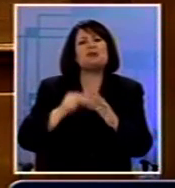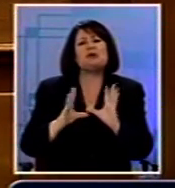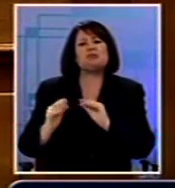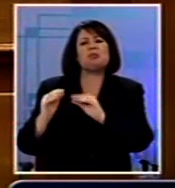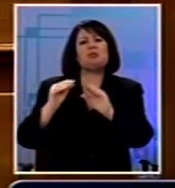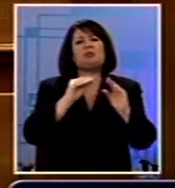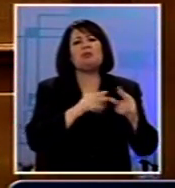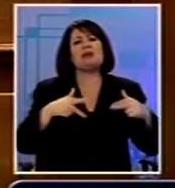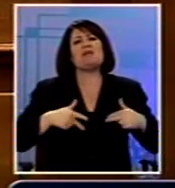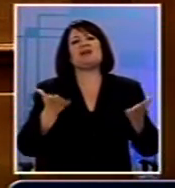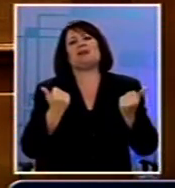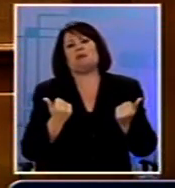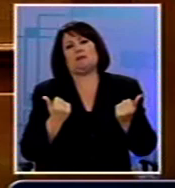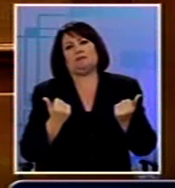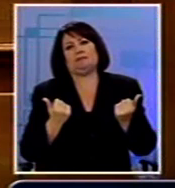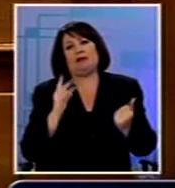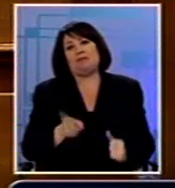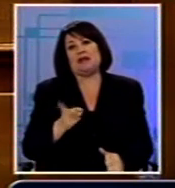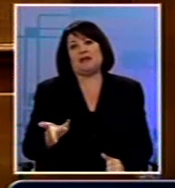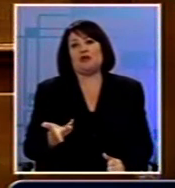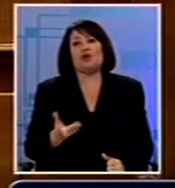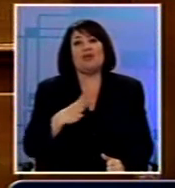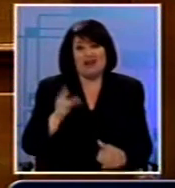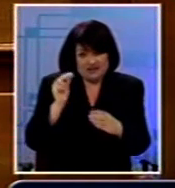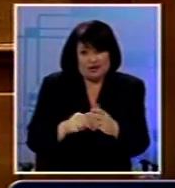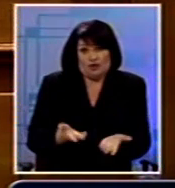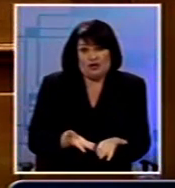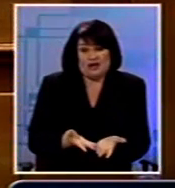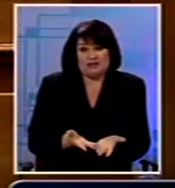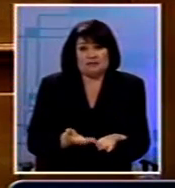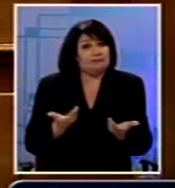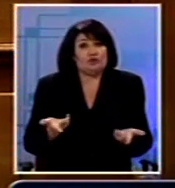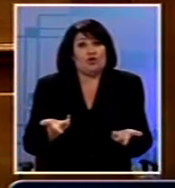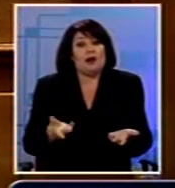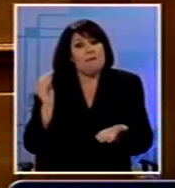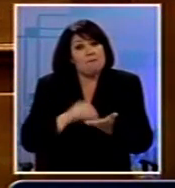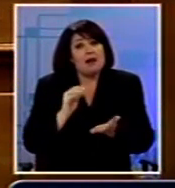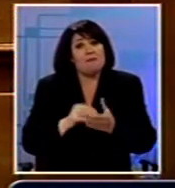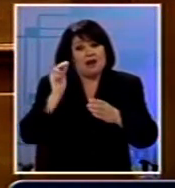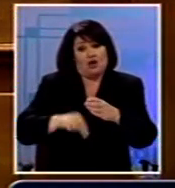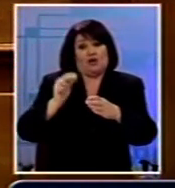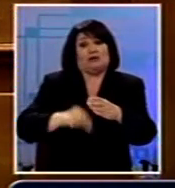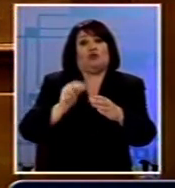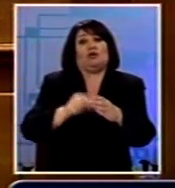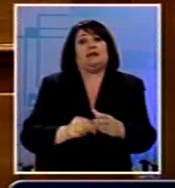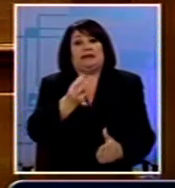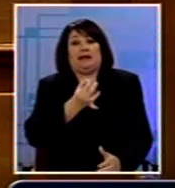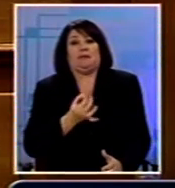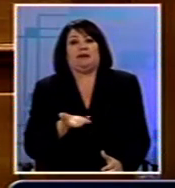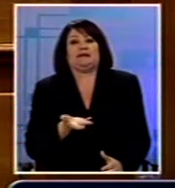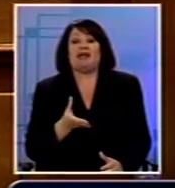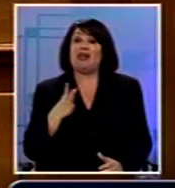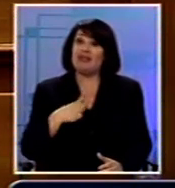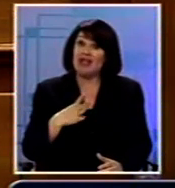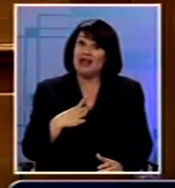κίνδυνος ακυβερνησίας. Τι εκλογές να θέλει κανείς τώρα, και μάλιστα αλλεπάλληλες όπως υπόθηκε από εσάς. Θέλετε